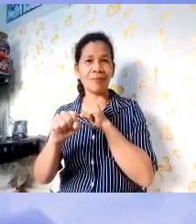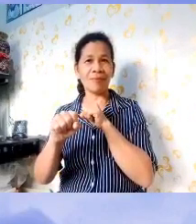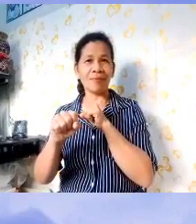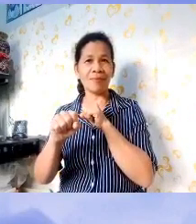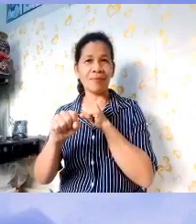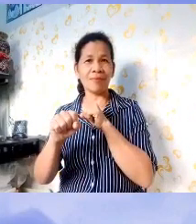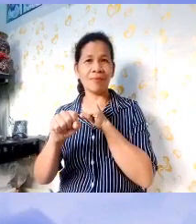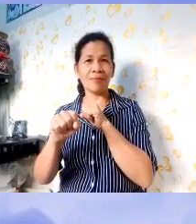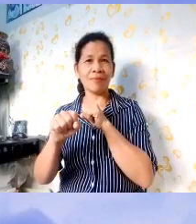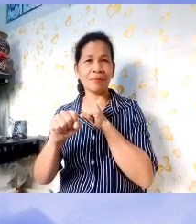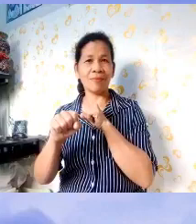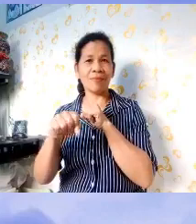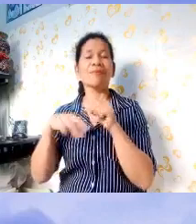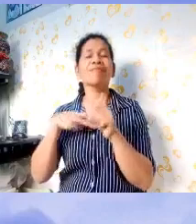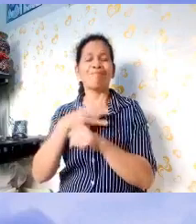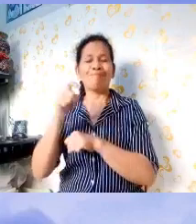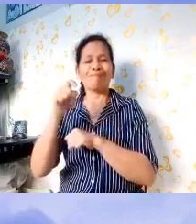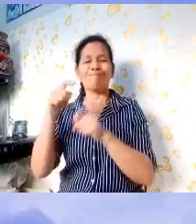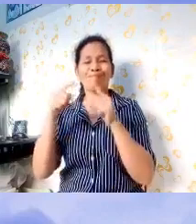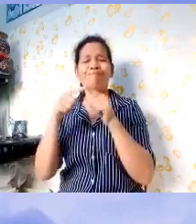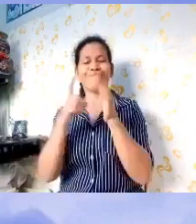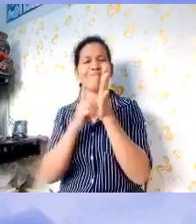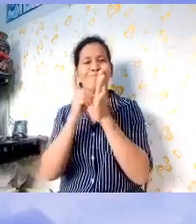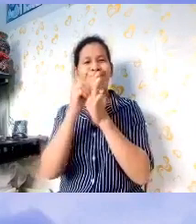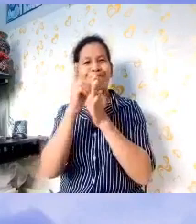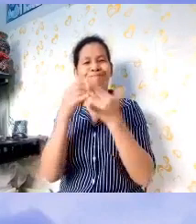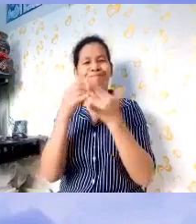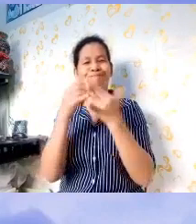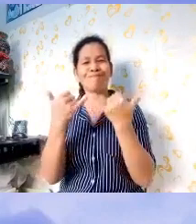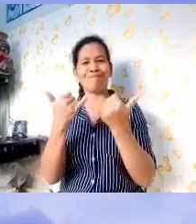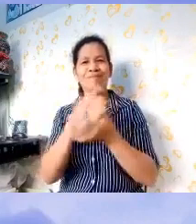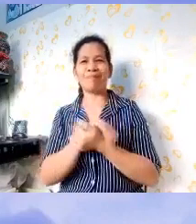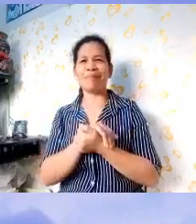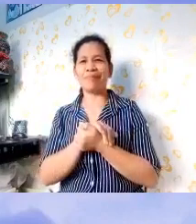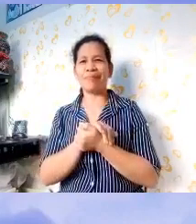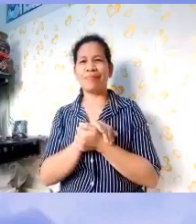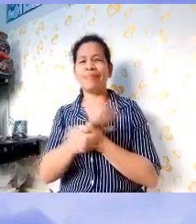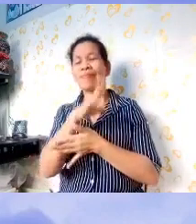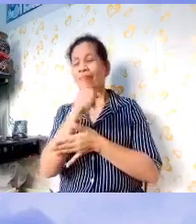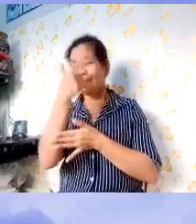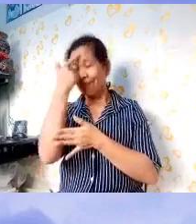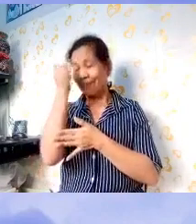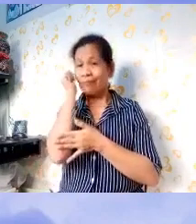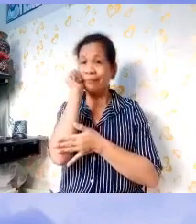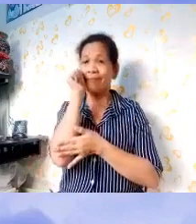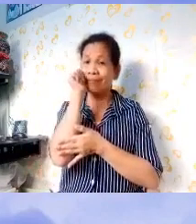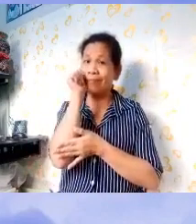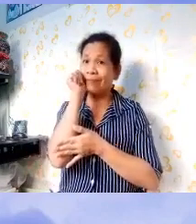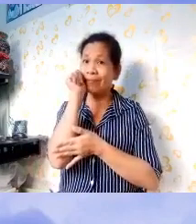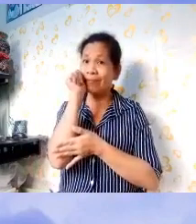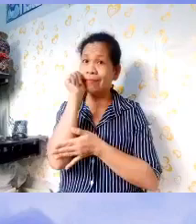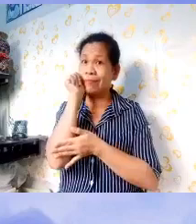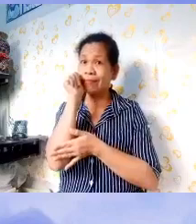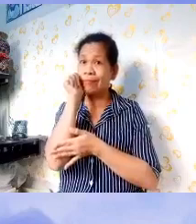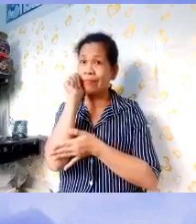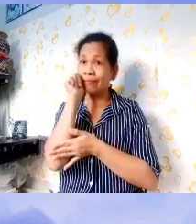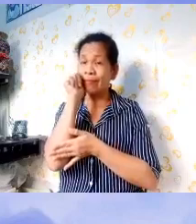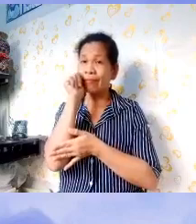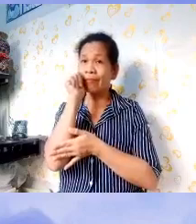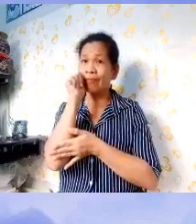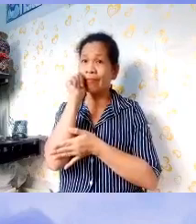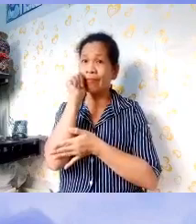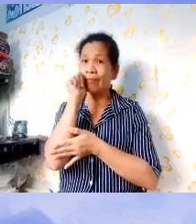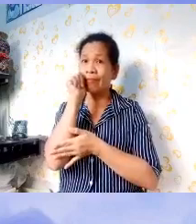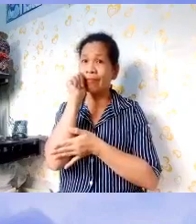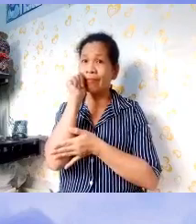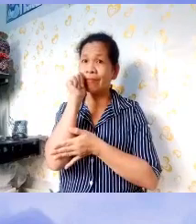kailangan pong ma-develop. At dahil po nga araw-araw, po, at ang kailangan pong mag-develop dito